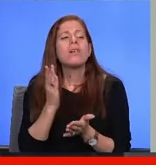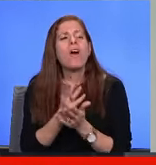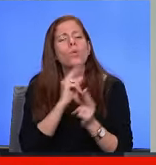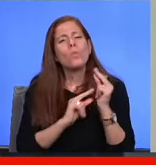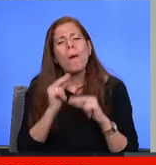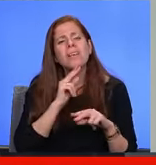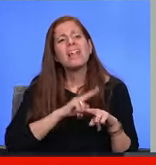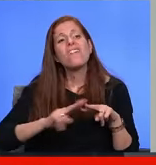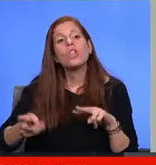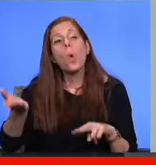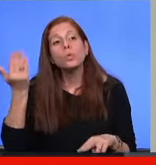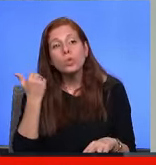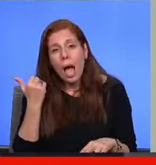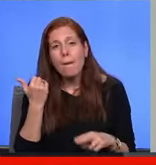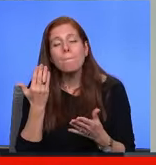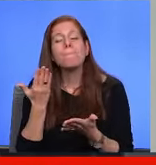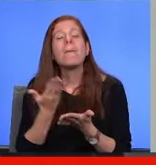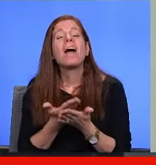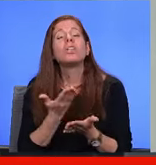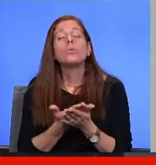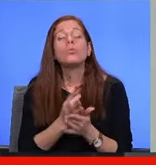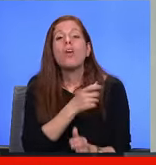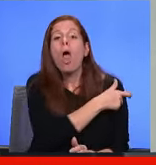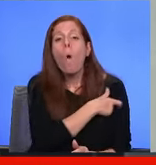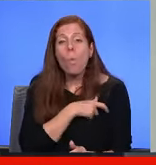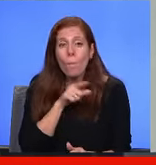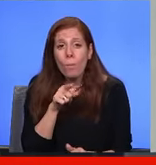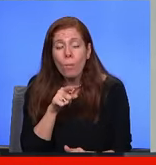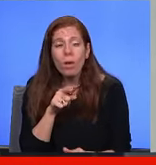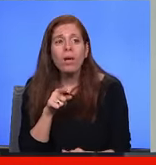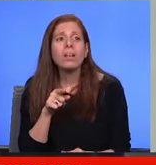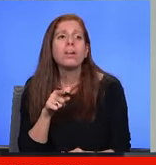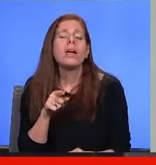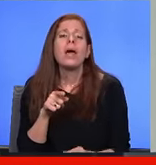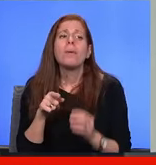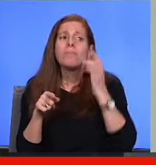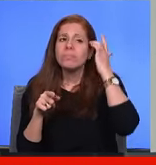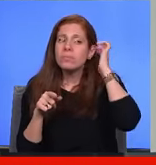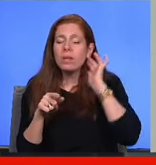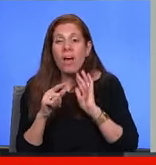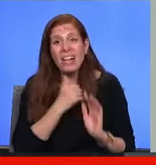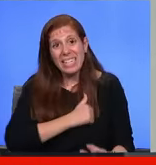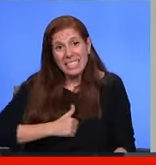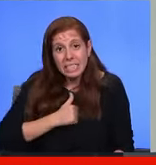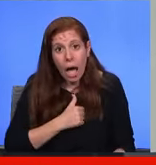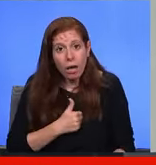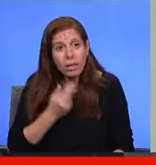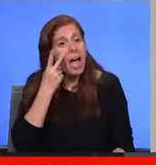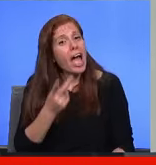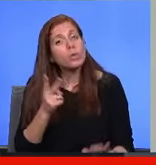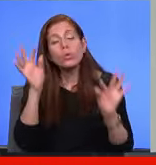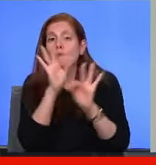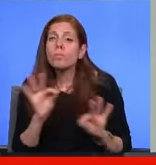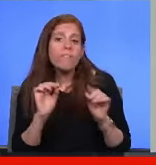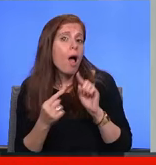חודשיים בעדות של האום. אבל לצערי, ראינו ששום דבר לא נעשה. גם לפני